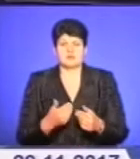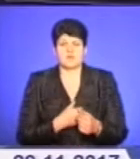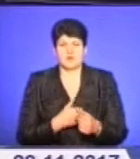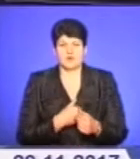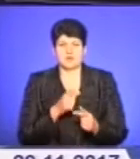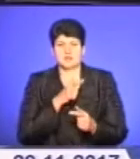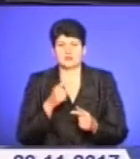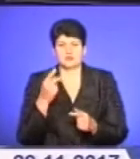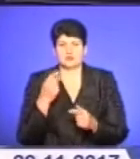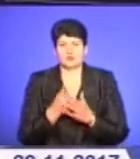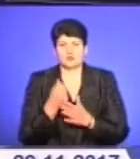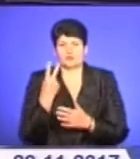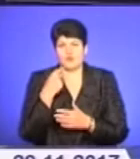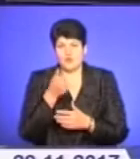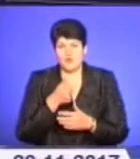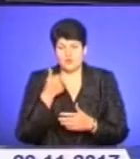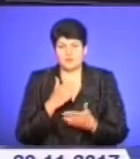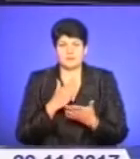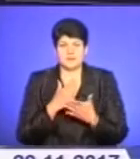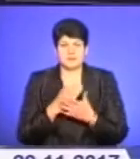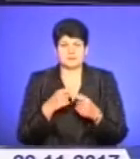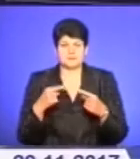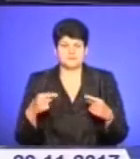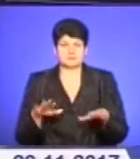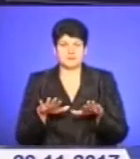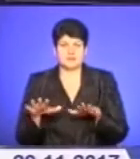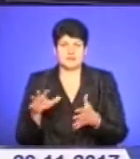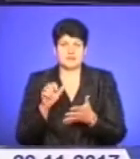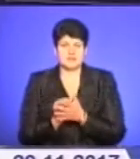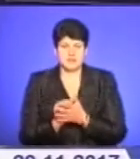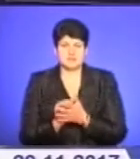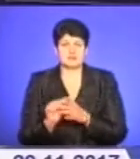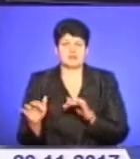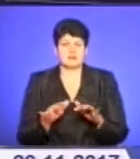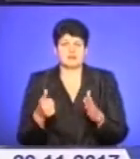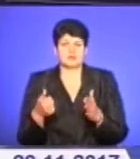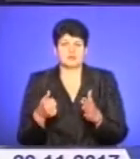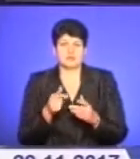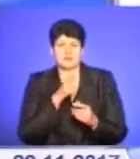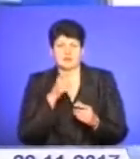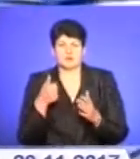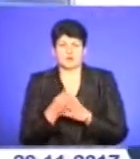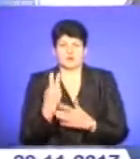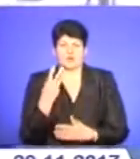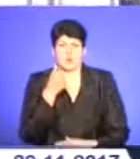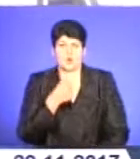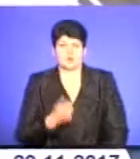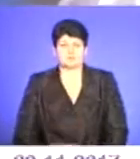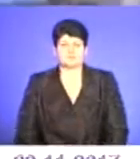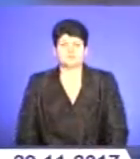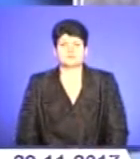2 років з позбавленням права обіймати певні посади чи займатися певною діяльністю на строк до 3 років.